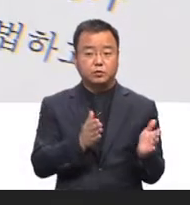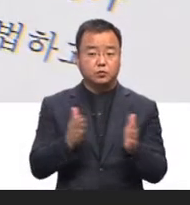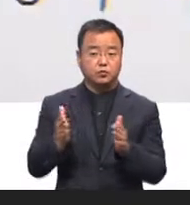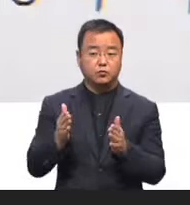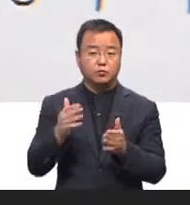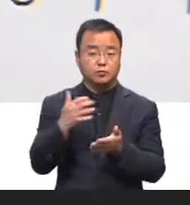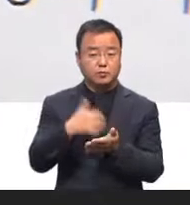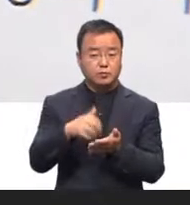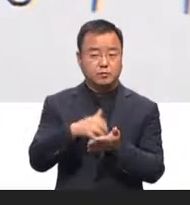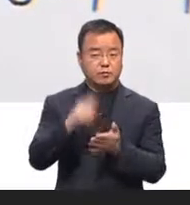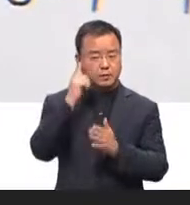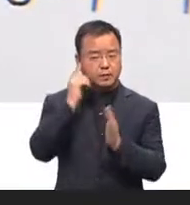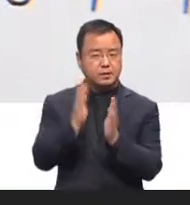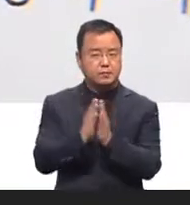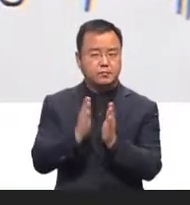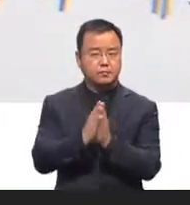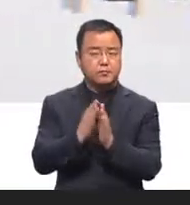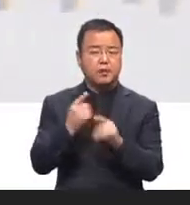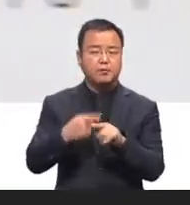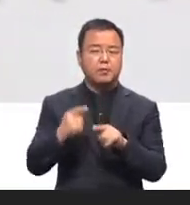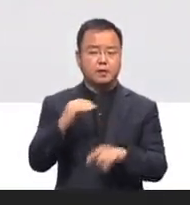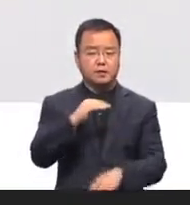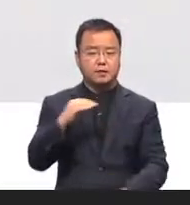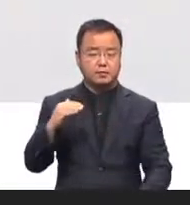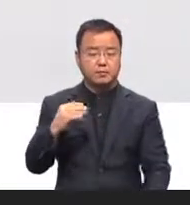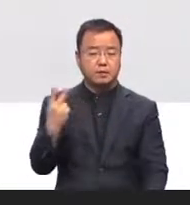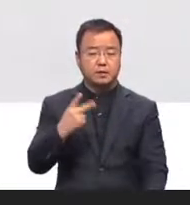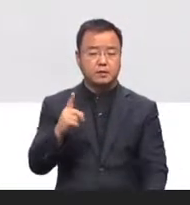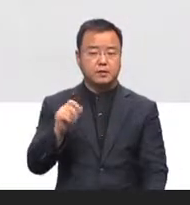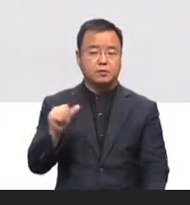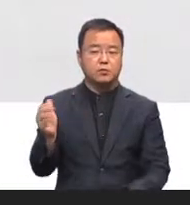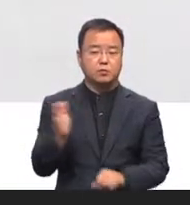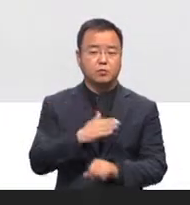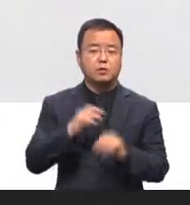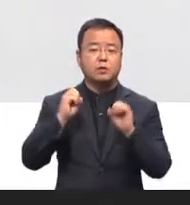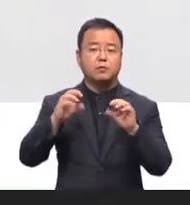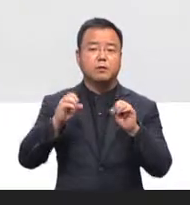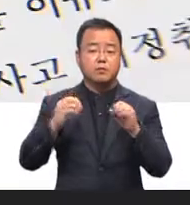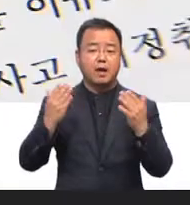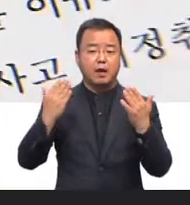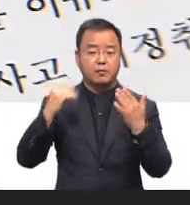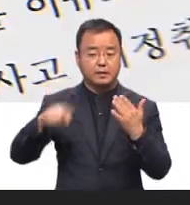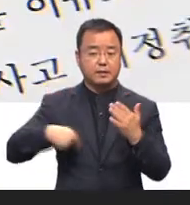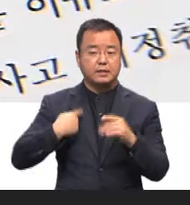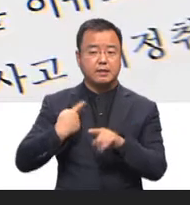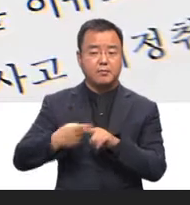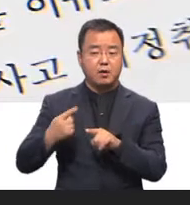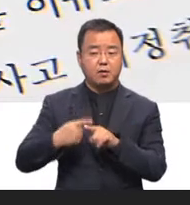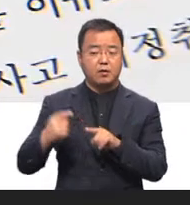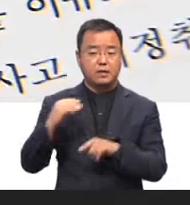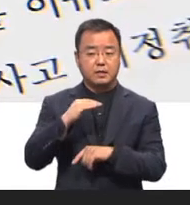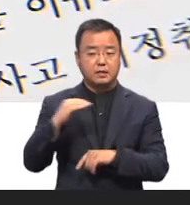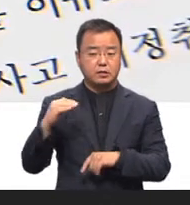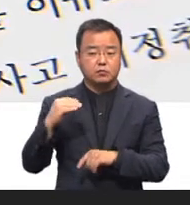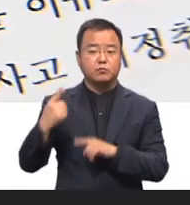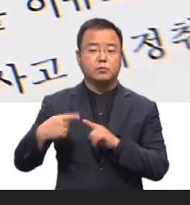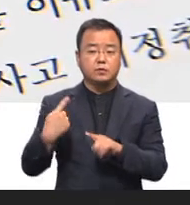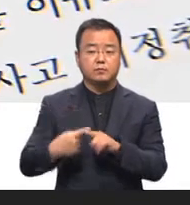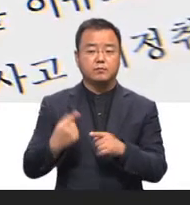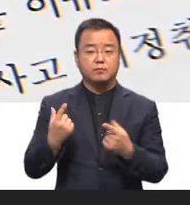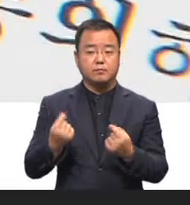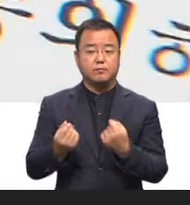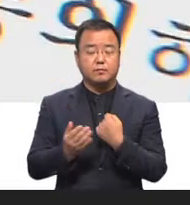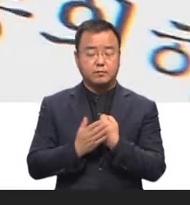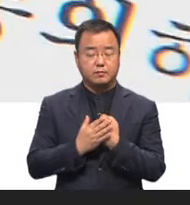지표들도 15년도부터 교육청이 관할 고등학교에 배포한 학교 자체 평가 지표에 기반하고 있기 때문에